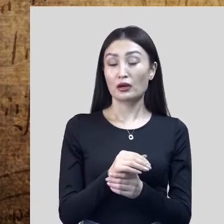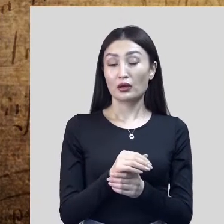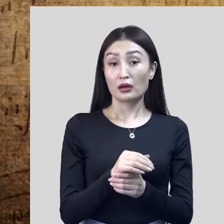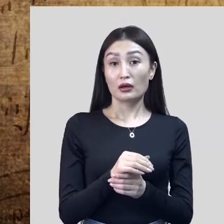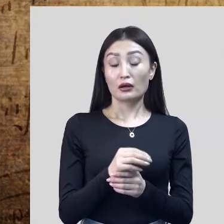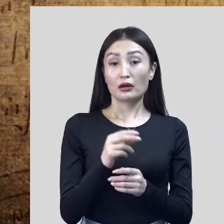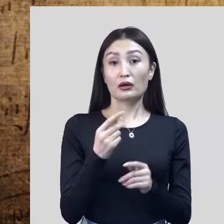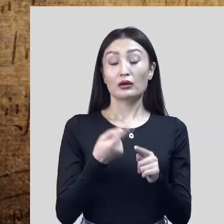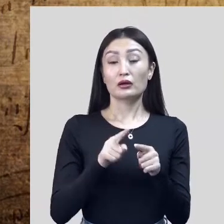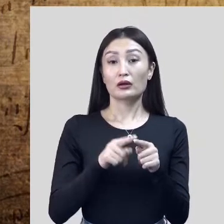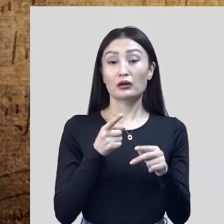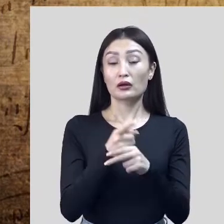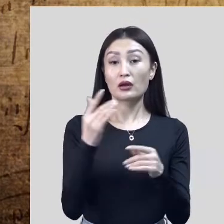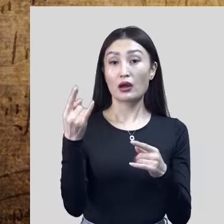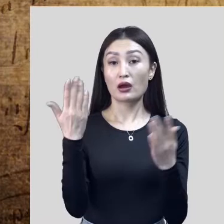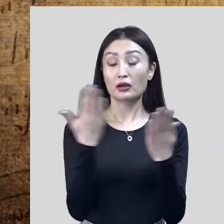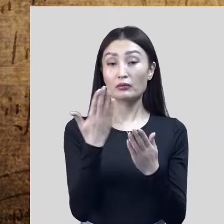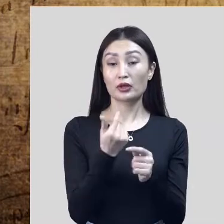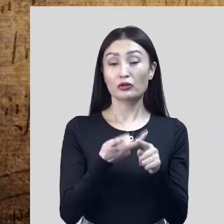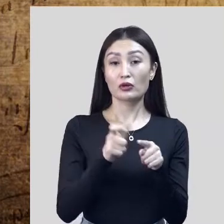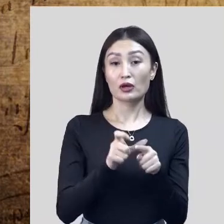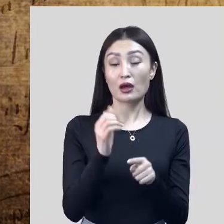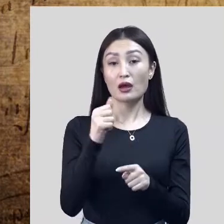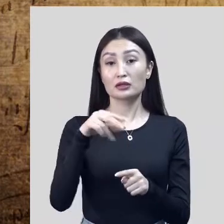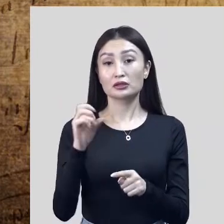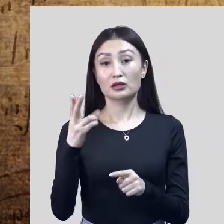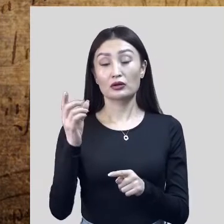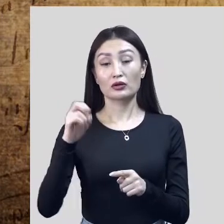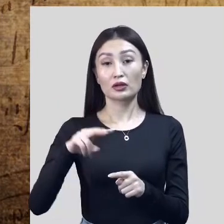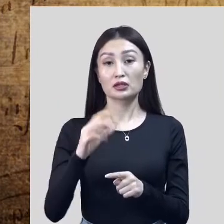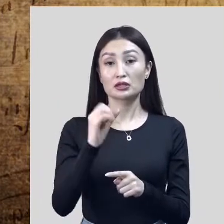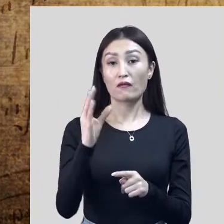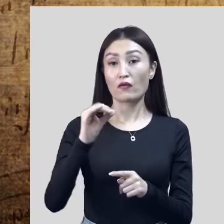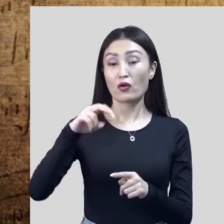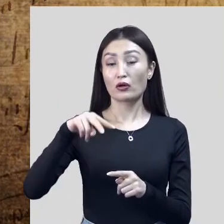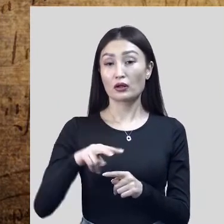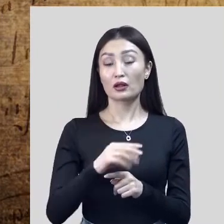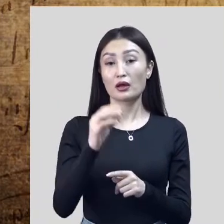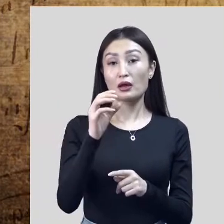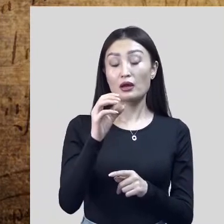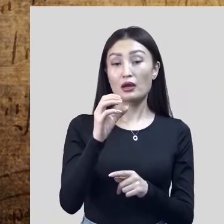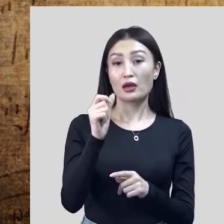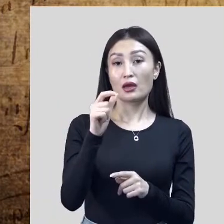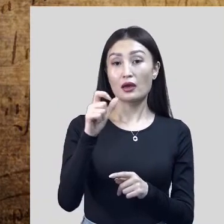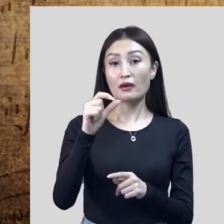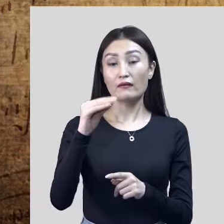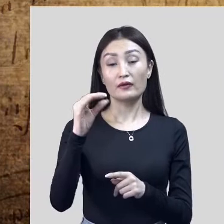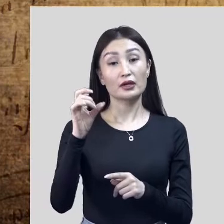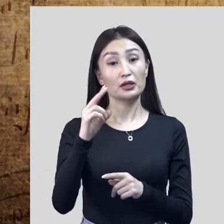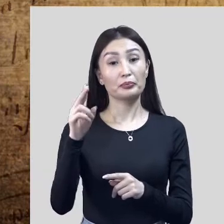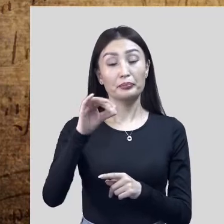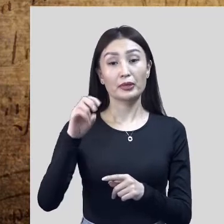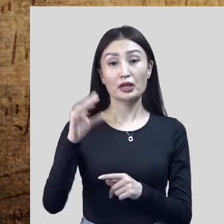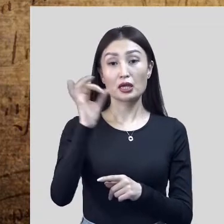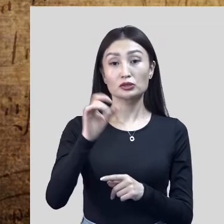Пракситель, комедиографы Аристофан, Менандр, трагики Софокл, Эсхил, Еврипид,